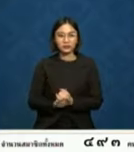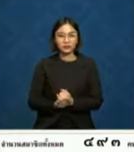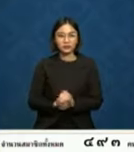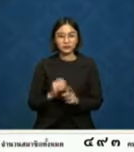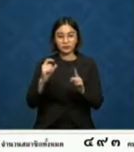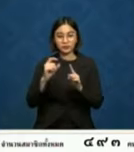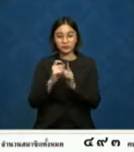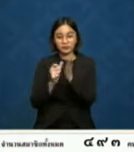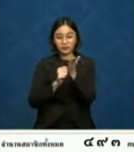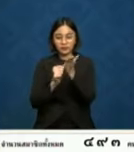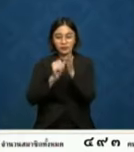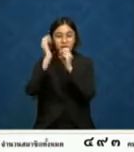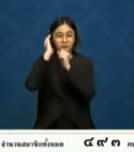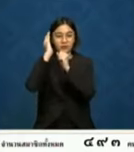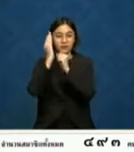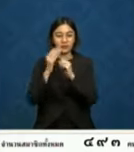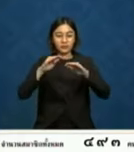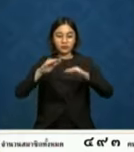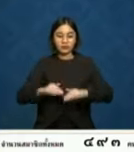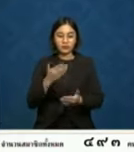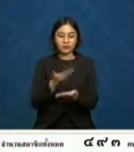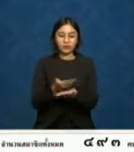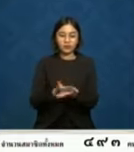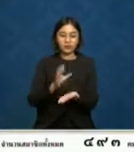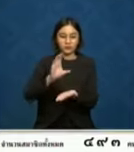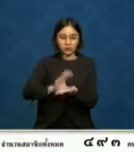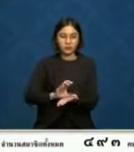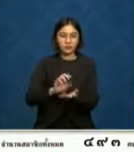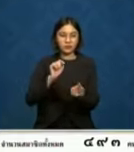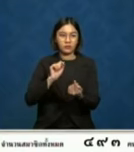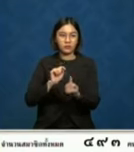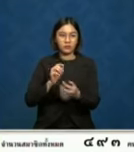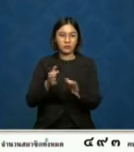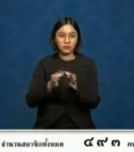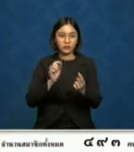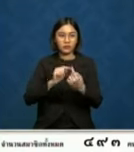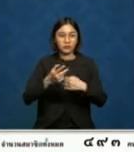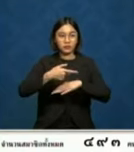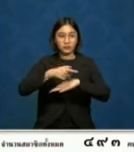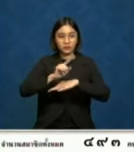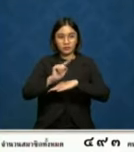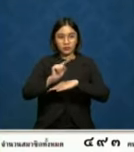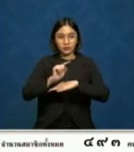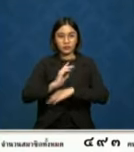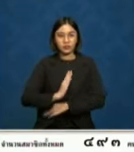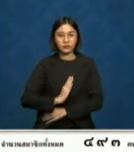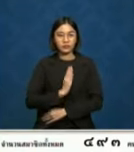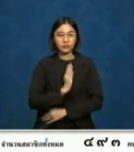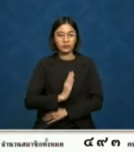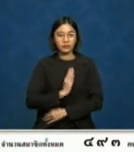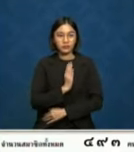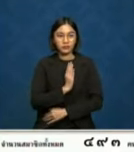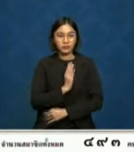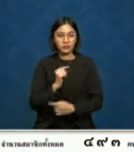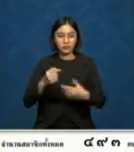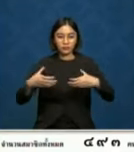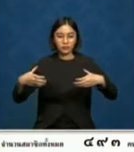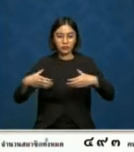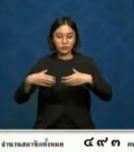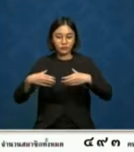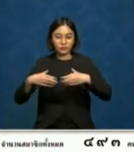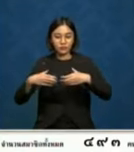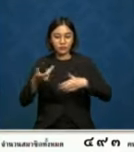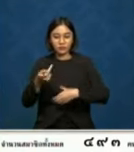ยติที่ขอเสนอตัดงบประมาณนะครับจกราเป็นท่านประธานว่าเนื่องจากให้เกียรติว่าเป็นฮานิมูลคณะนตรีชุดใหม่นะ